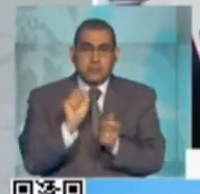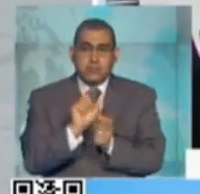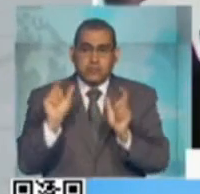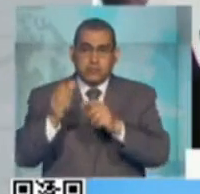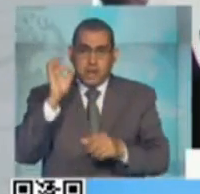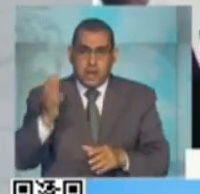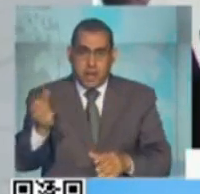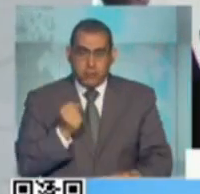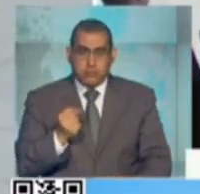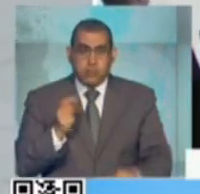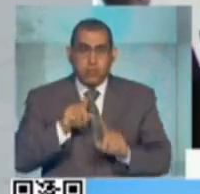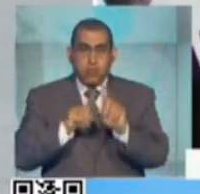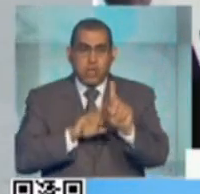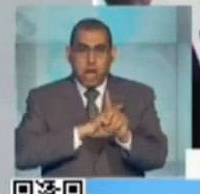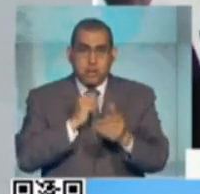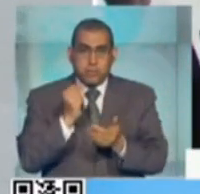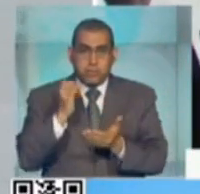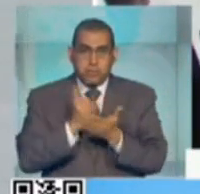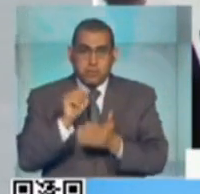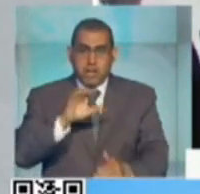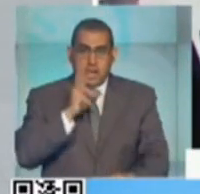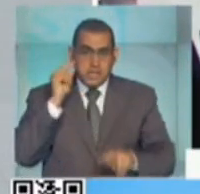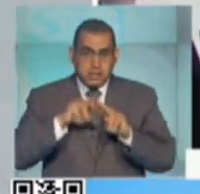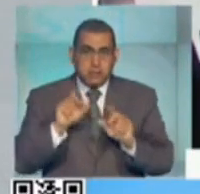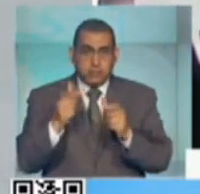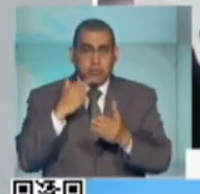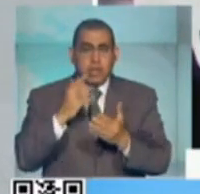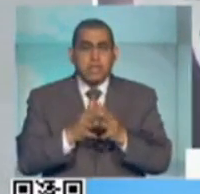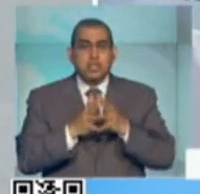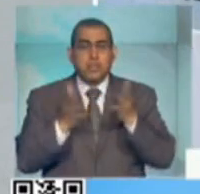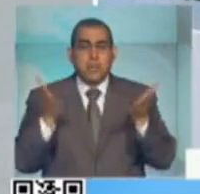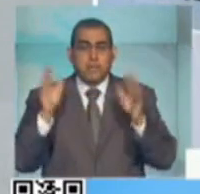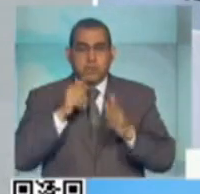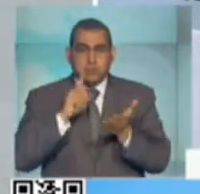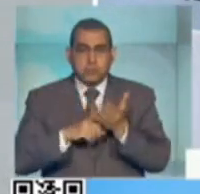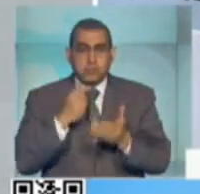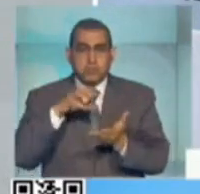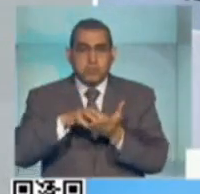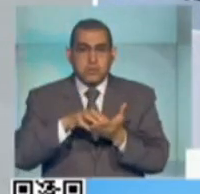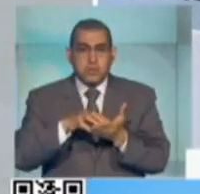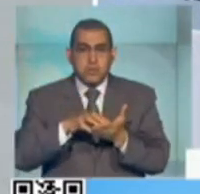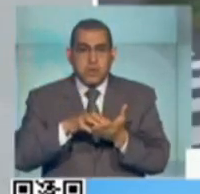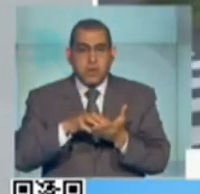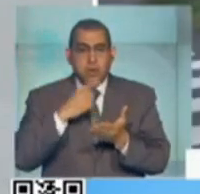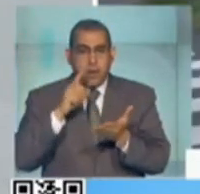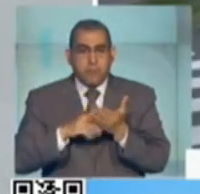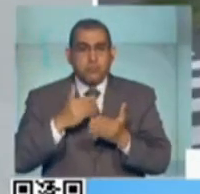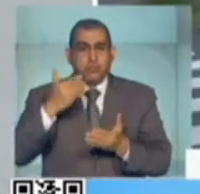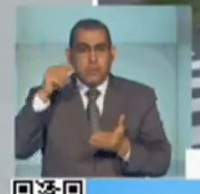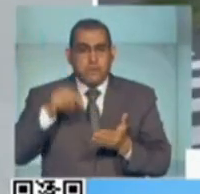لوزراء الاحتلال ووزير الدفاع الإسرائيلي أهم بكثير على المستويات مستقبلا